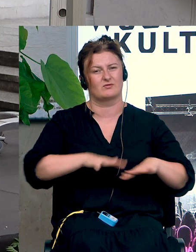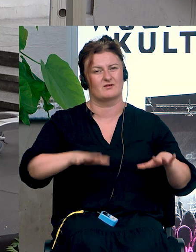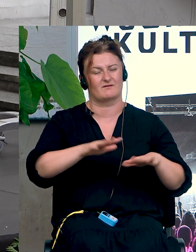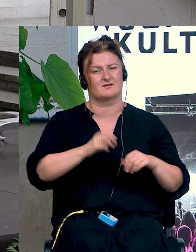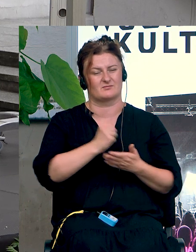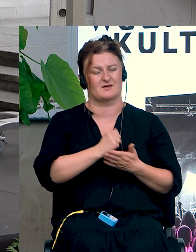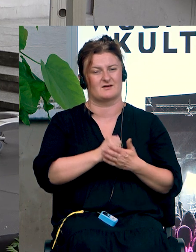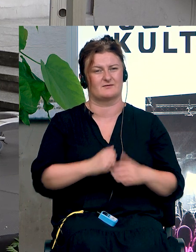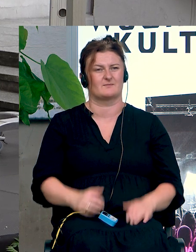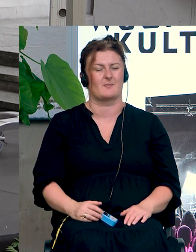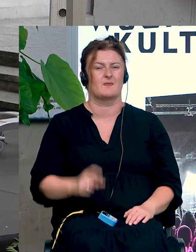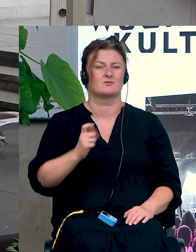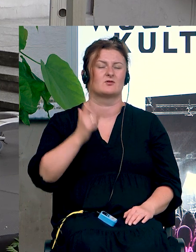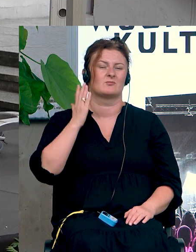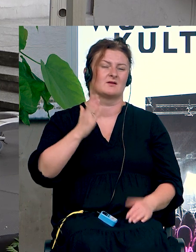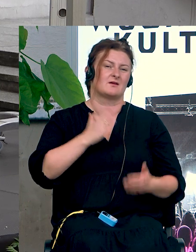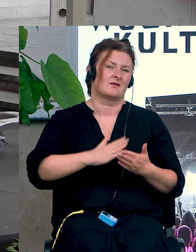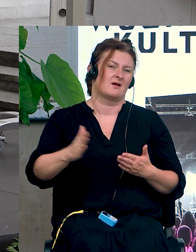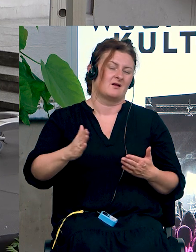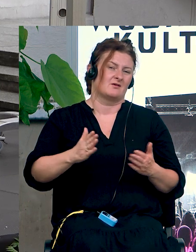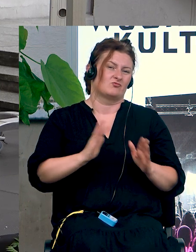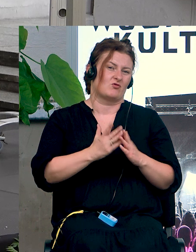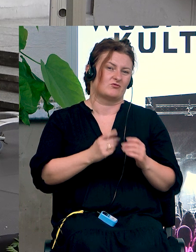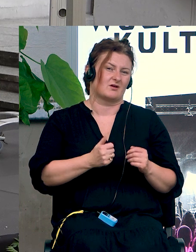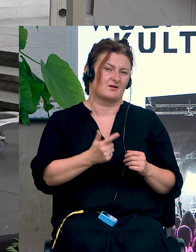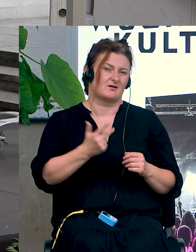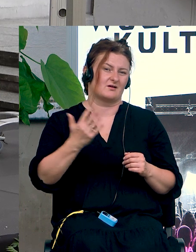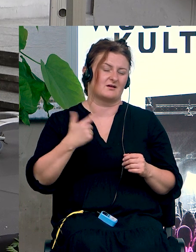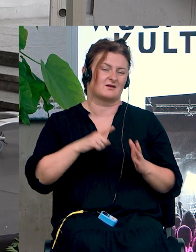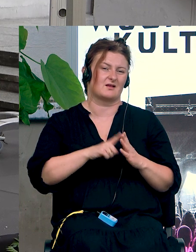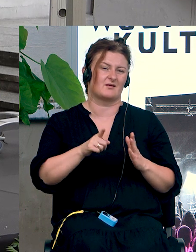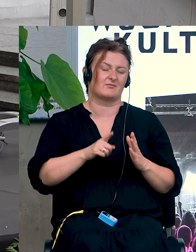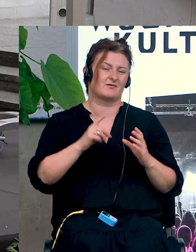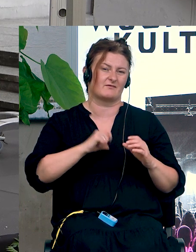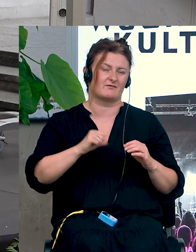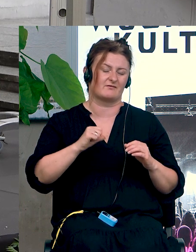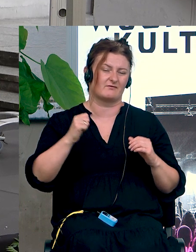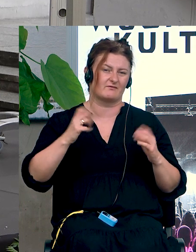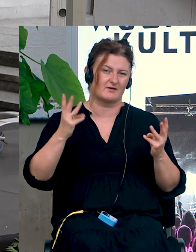Що далі буде з циклами? Мені важливо писати про українців, про Україну,